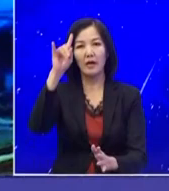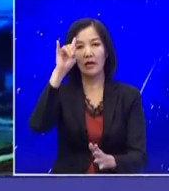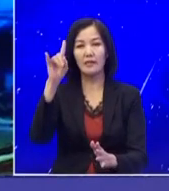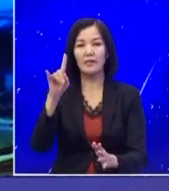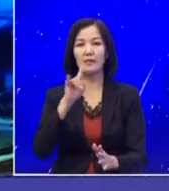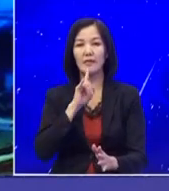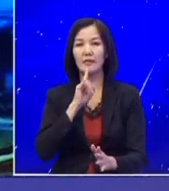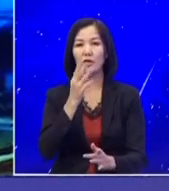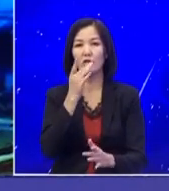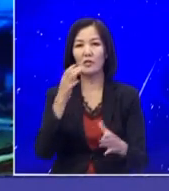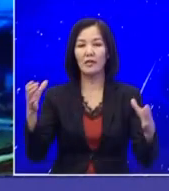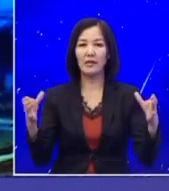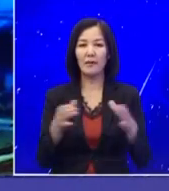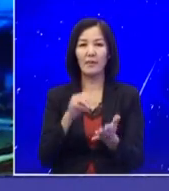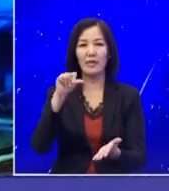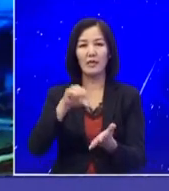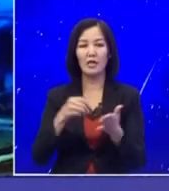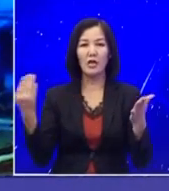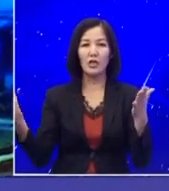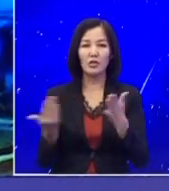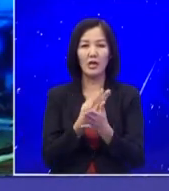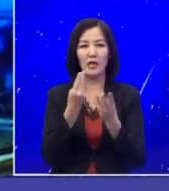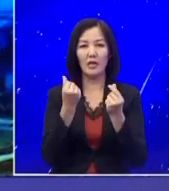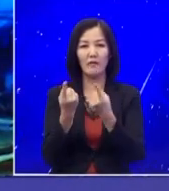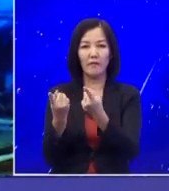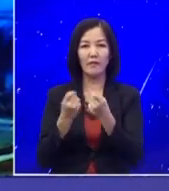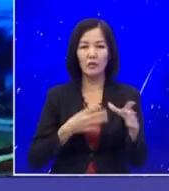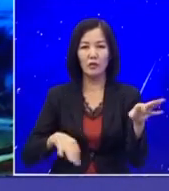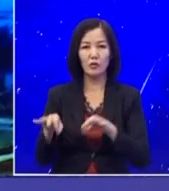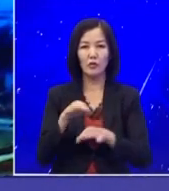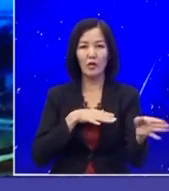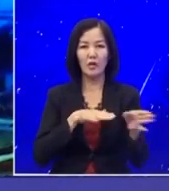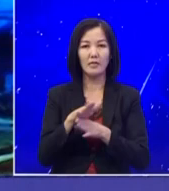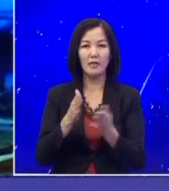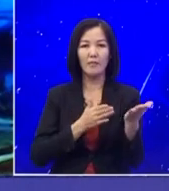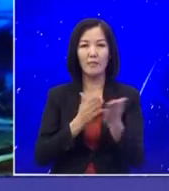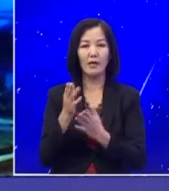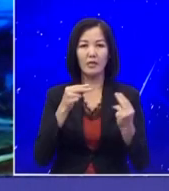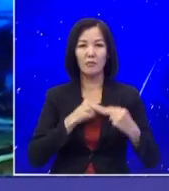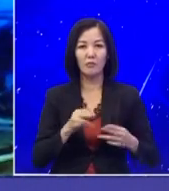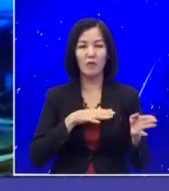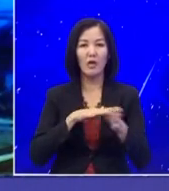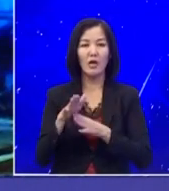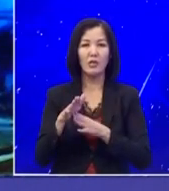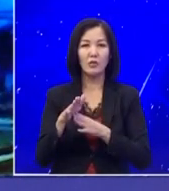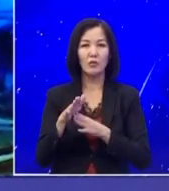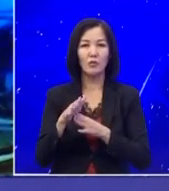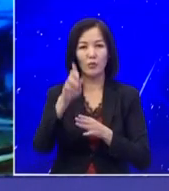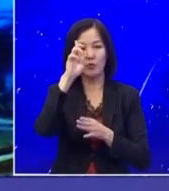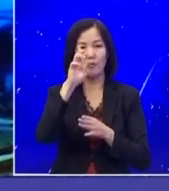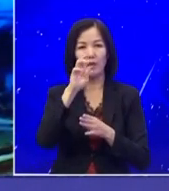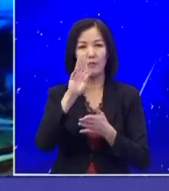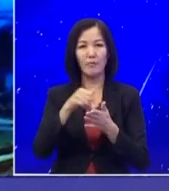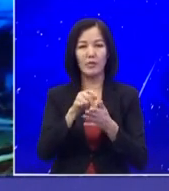Қазақстанда шетелдік компаниялардың қатысуымен жаңа инвестициялық жобалар жүзеге асады. Бағыттарымен жұмыстың іске асуы тікелей